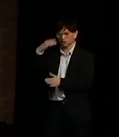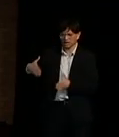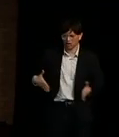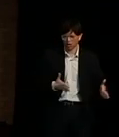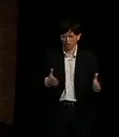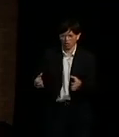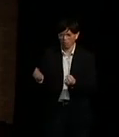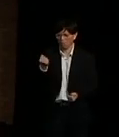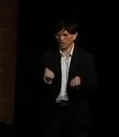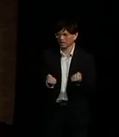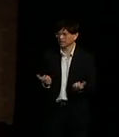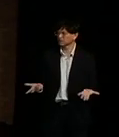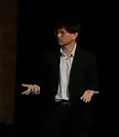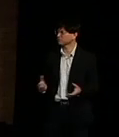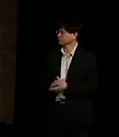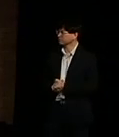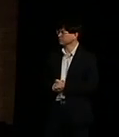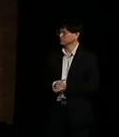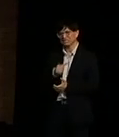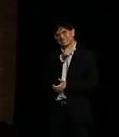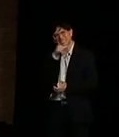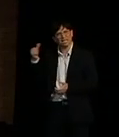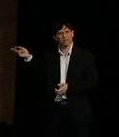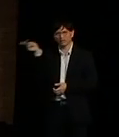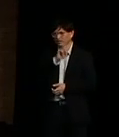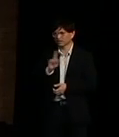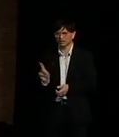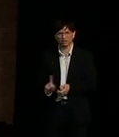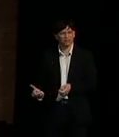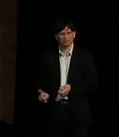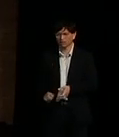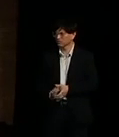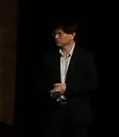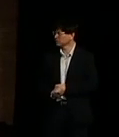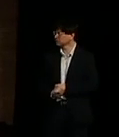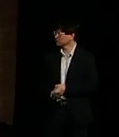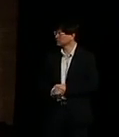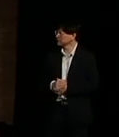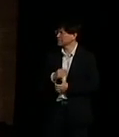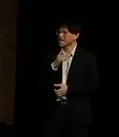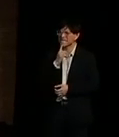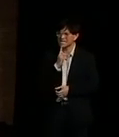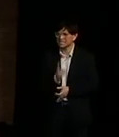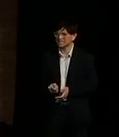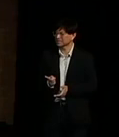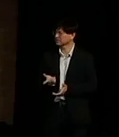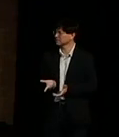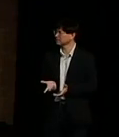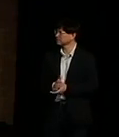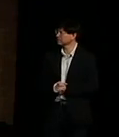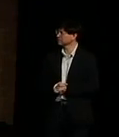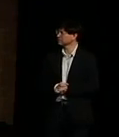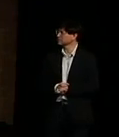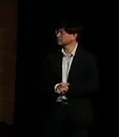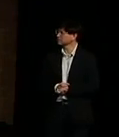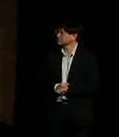Però allora forse oggi non c'è bisogno di come dire di